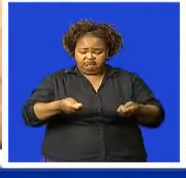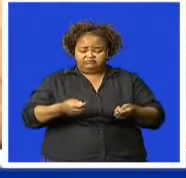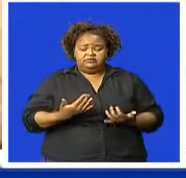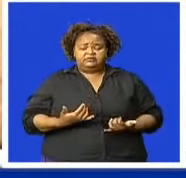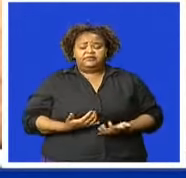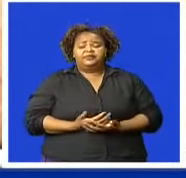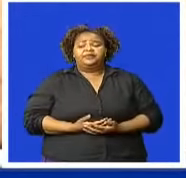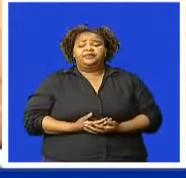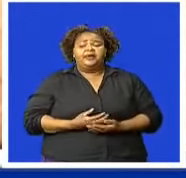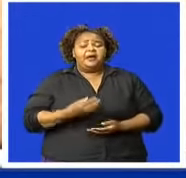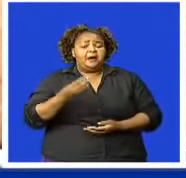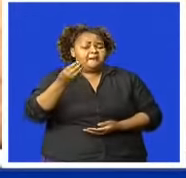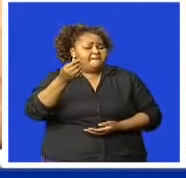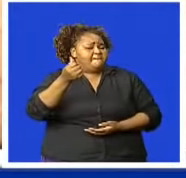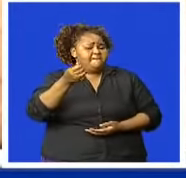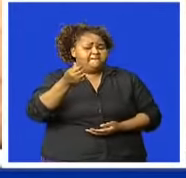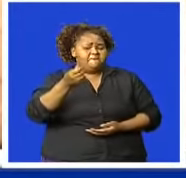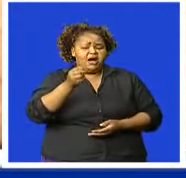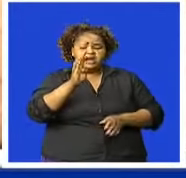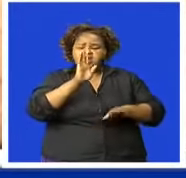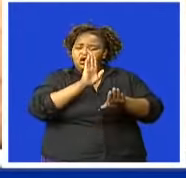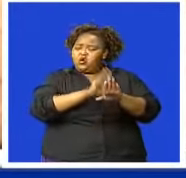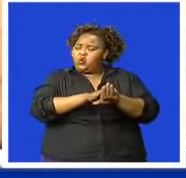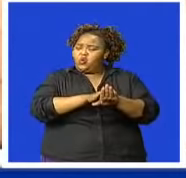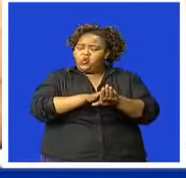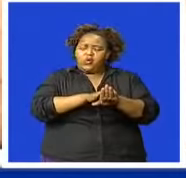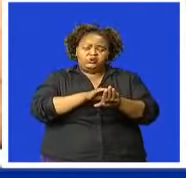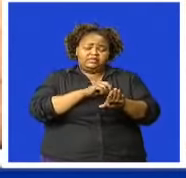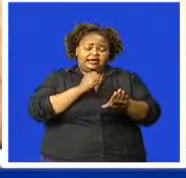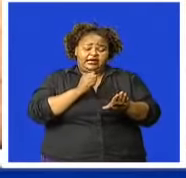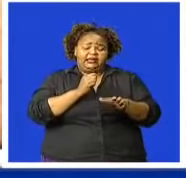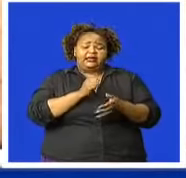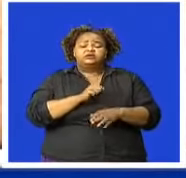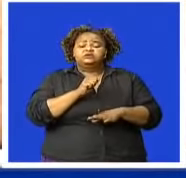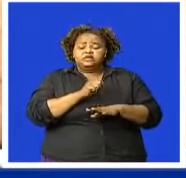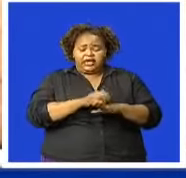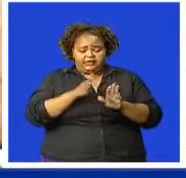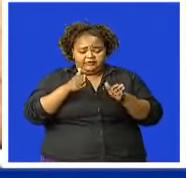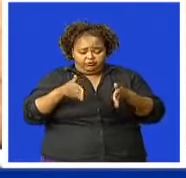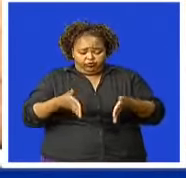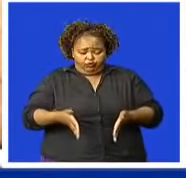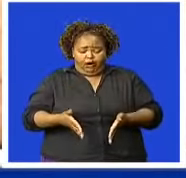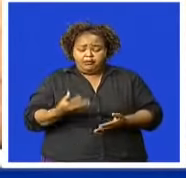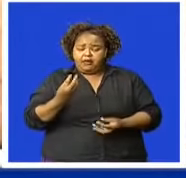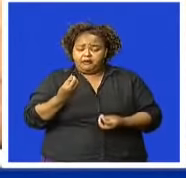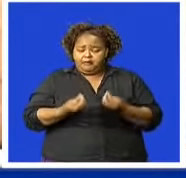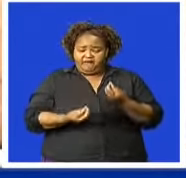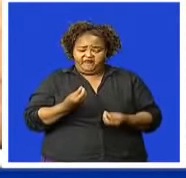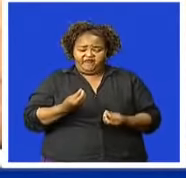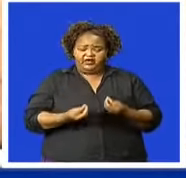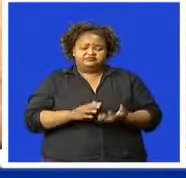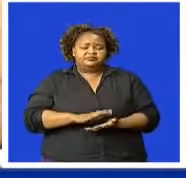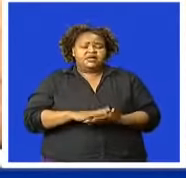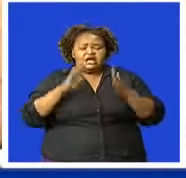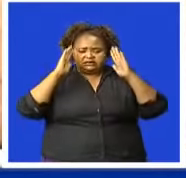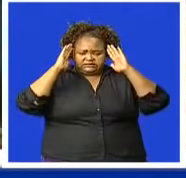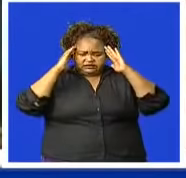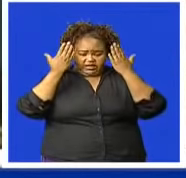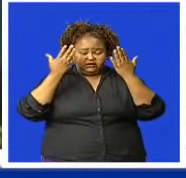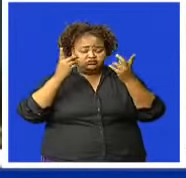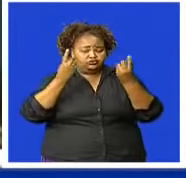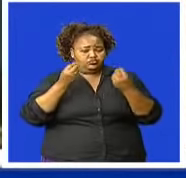Kude nale mali lesingathi mhlawumbe ikhona lesingathi sitawukhona ukuthi sitawuchuba ngayo umsebenti. Asazi nje sitawuthatha nsibhice